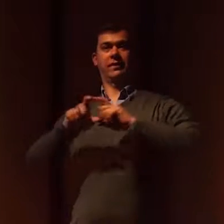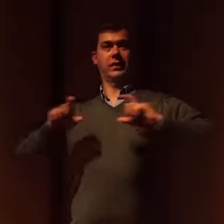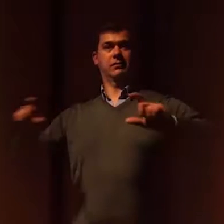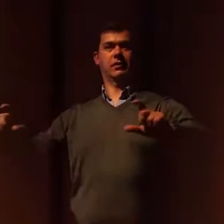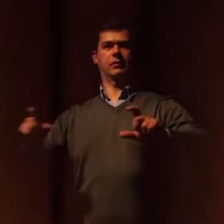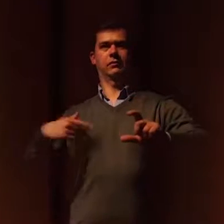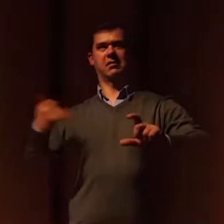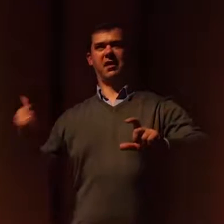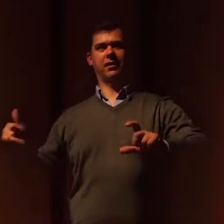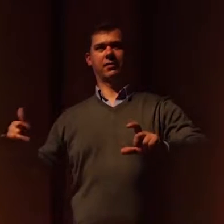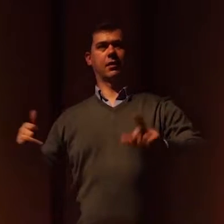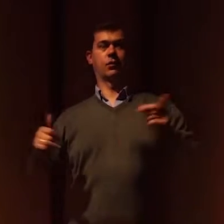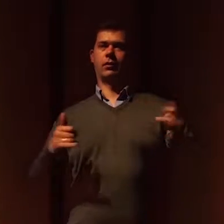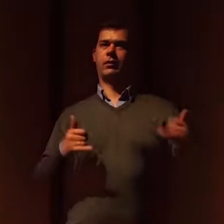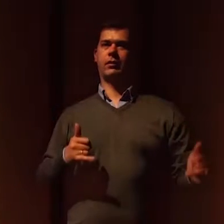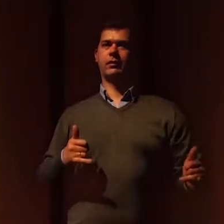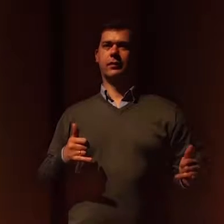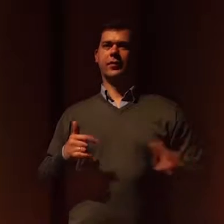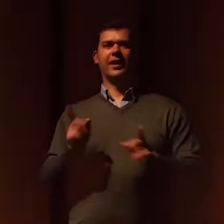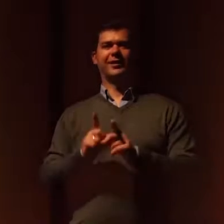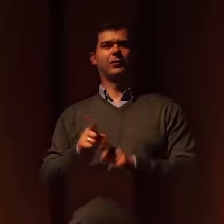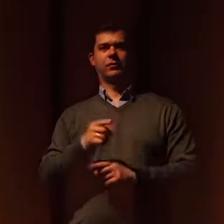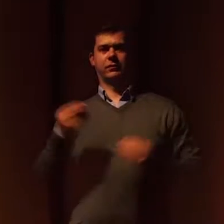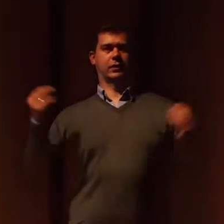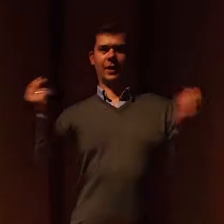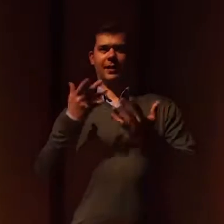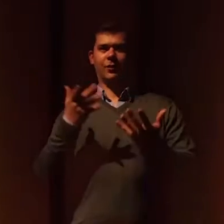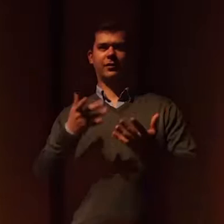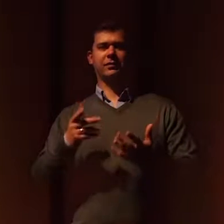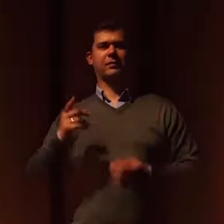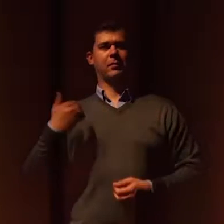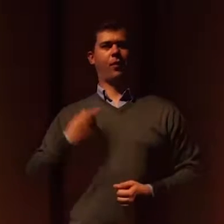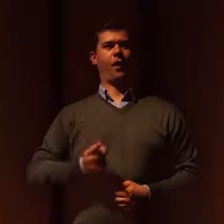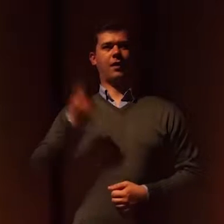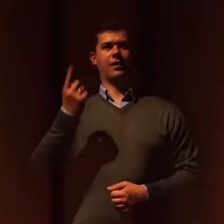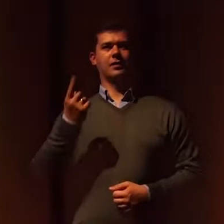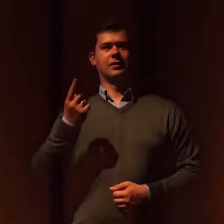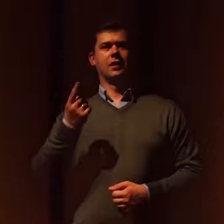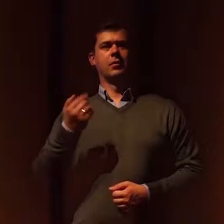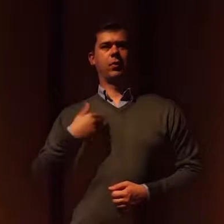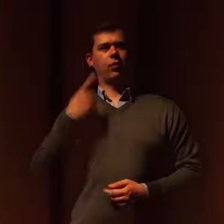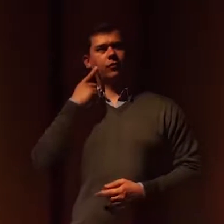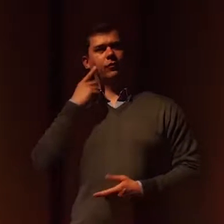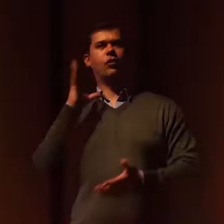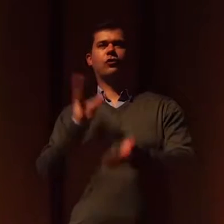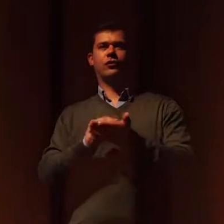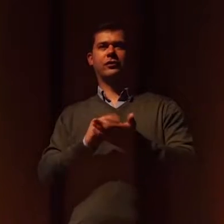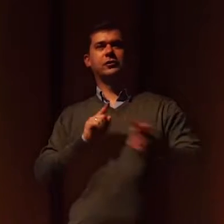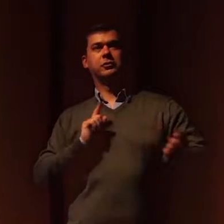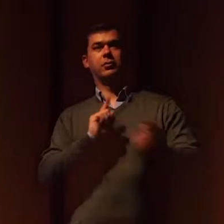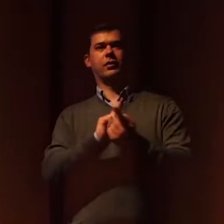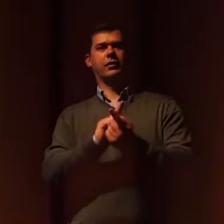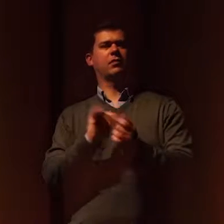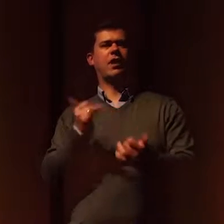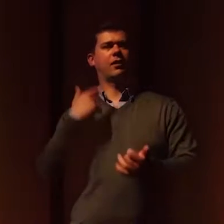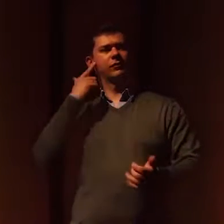oczywiście bardzo ciekawe chociaż muszę Państwu powiedzieć że jedna z bardziej zaskakujących dla mnie konstatacji i doświadczeń jaka z tego płynęła była